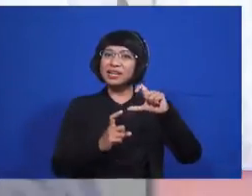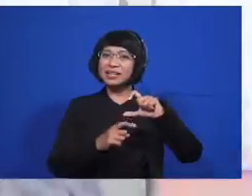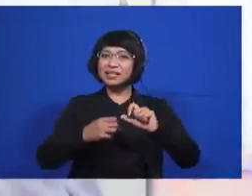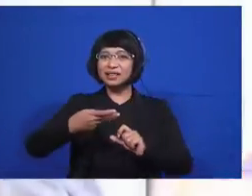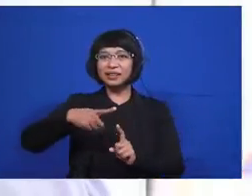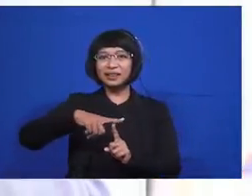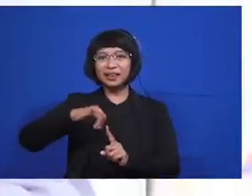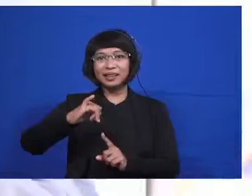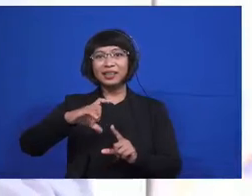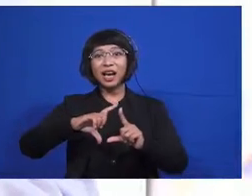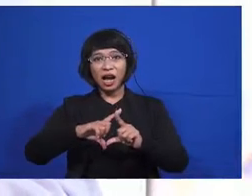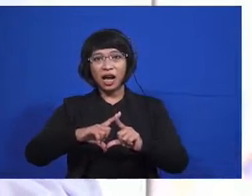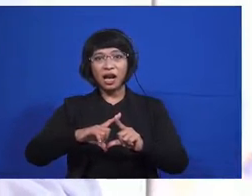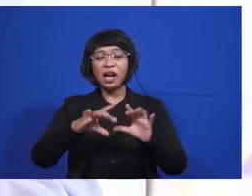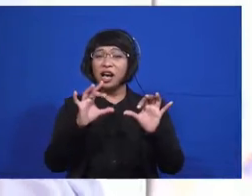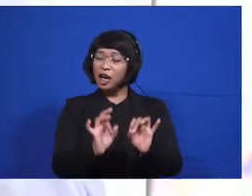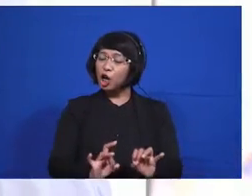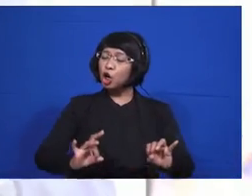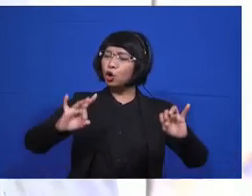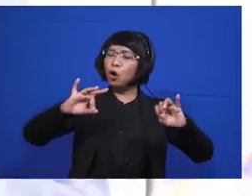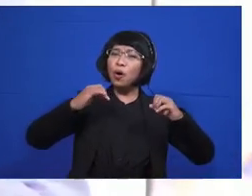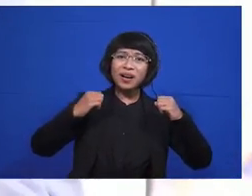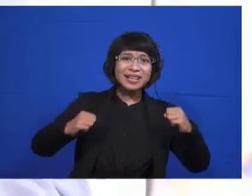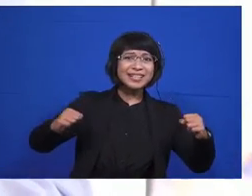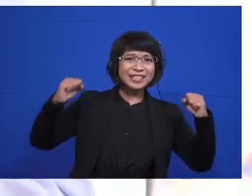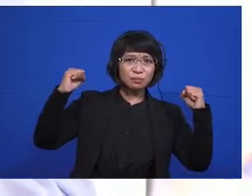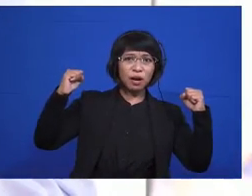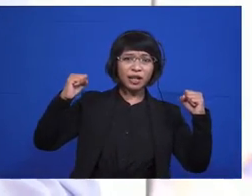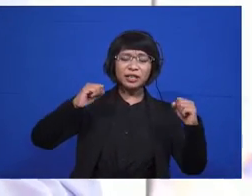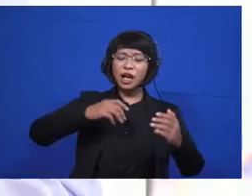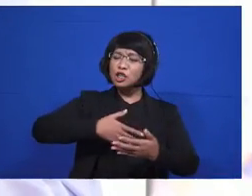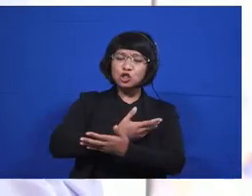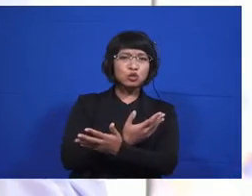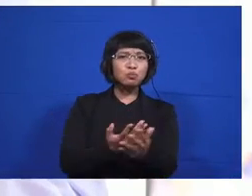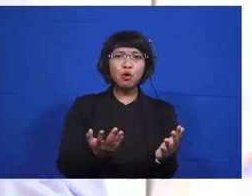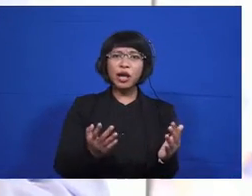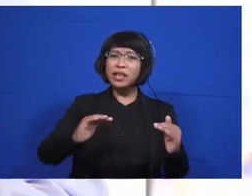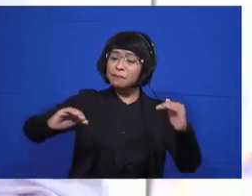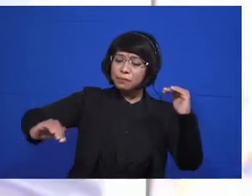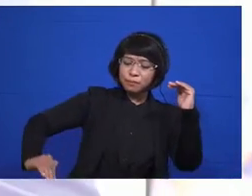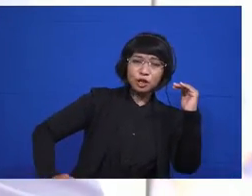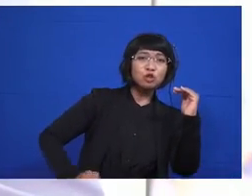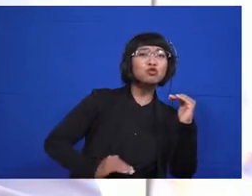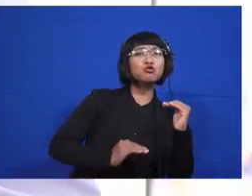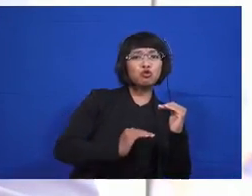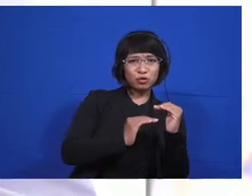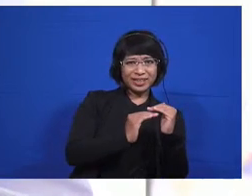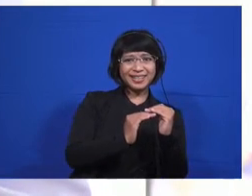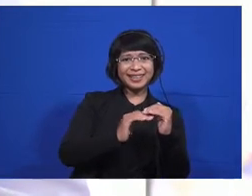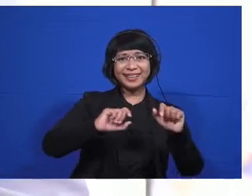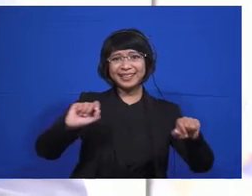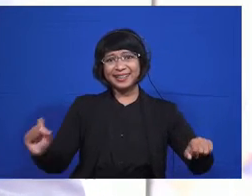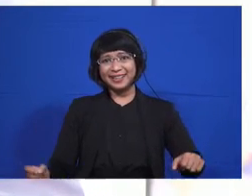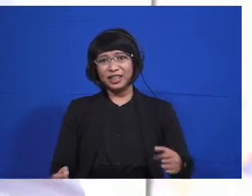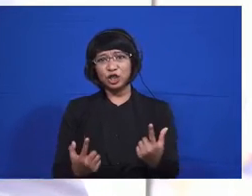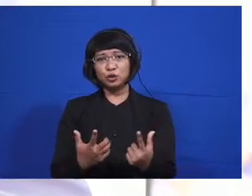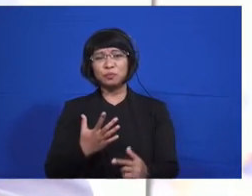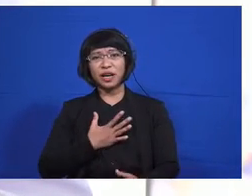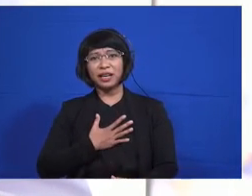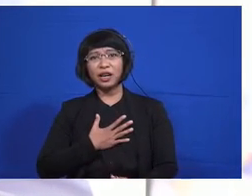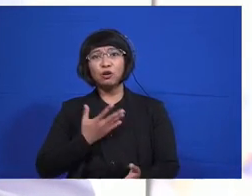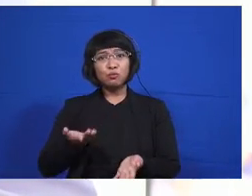semangat, roh pelayanan yang semuanya melingkupi hidup saya, sehingga saya selalu bisa menjalani kehidupan saya, entah itu menjadi yang